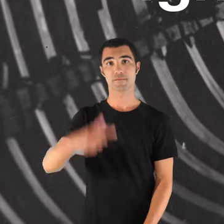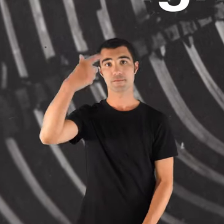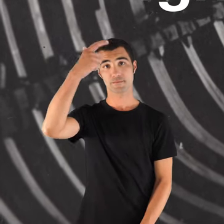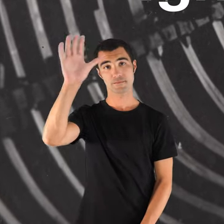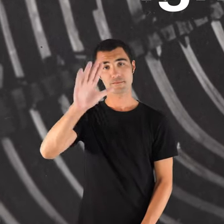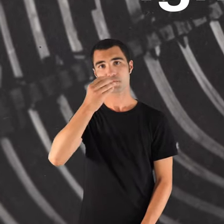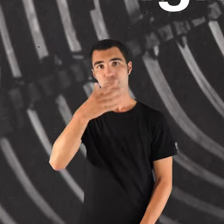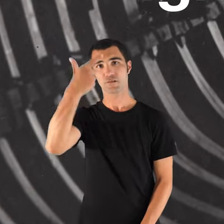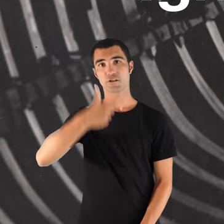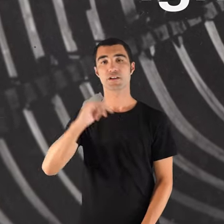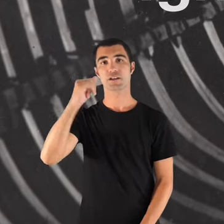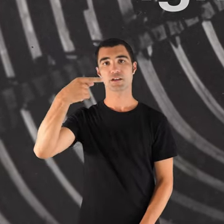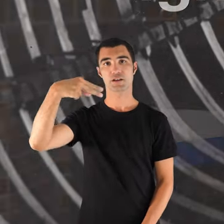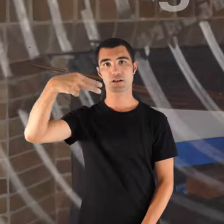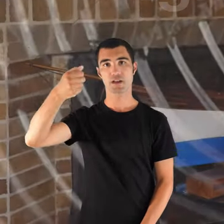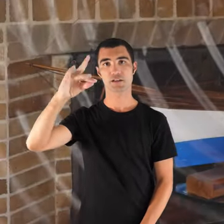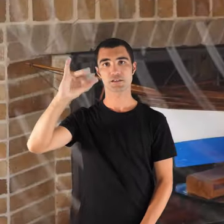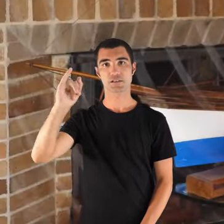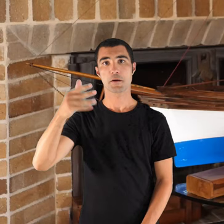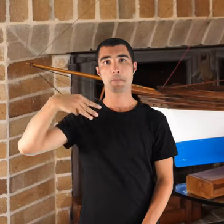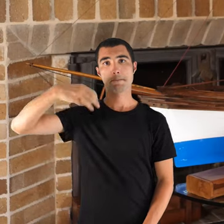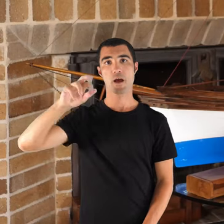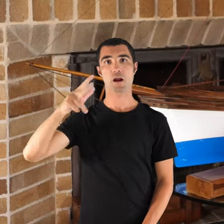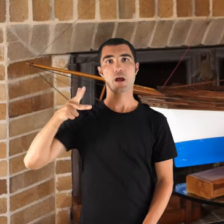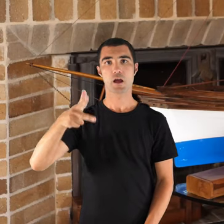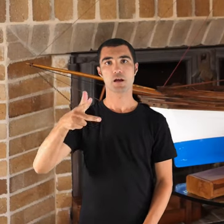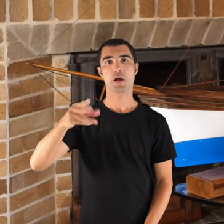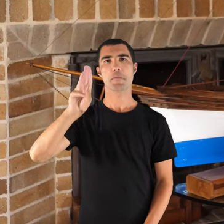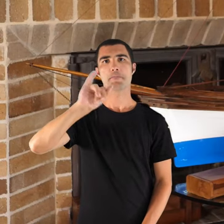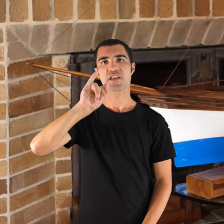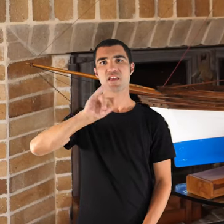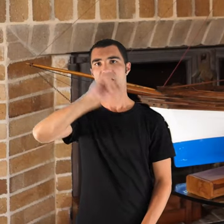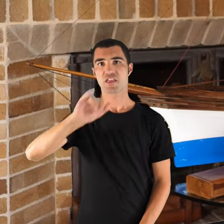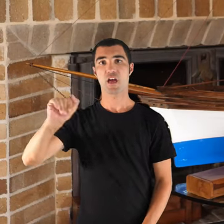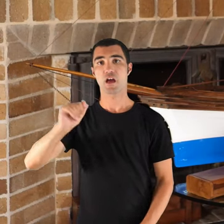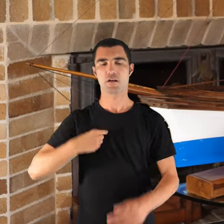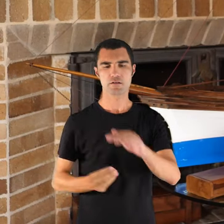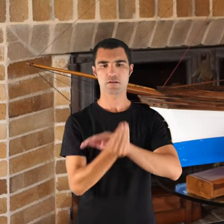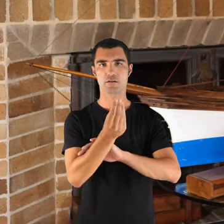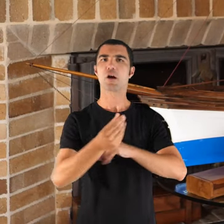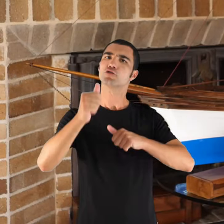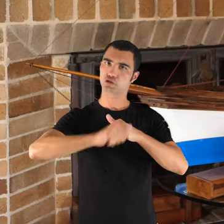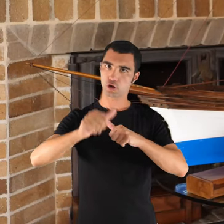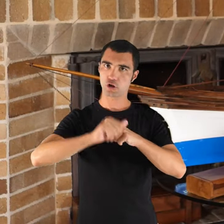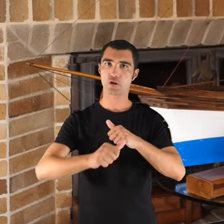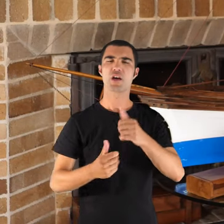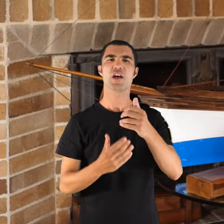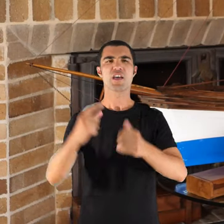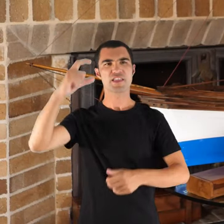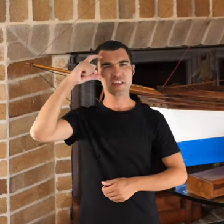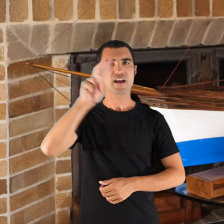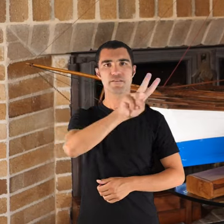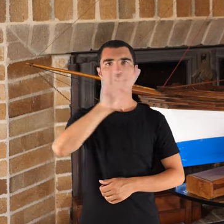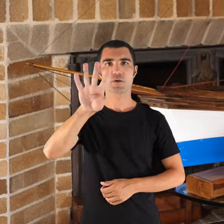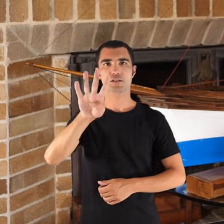Bueno, jo som Ignasi Marc Pisà i vaig néixer a Solla dia 24